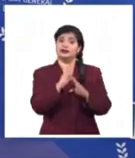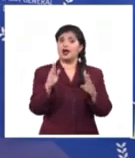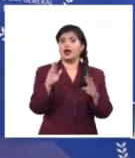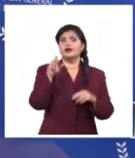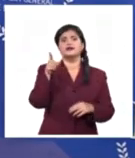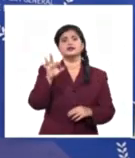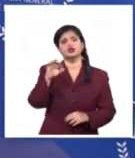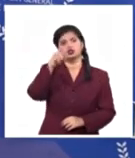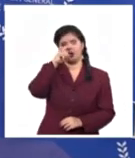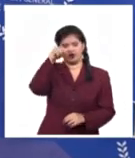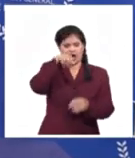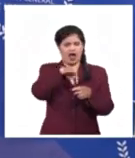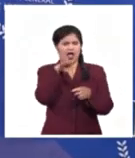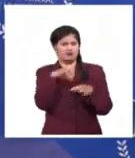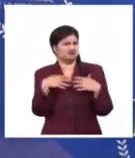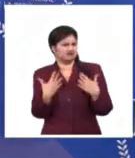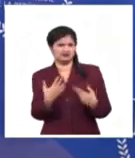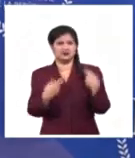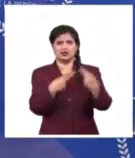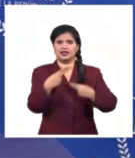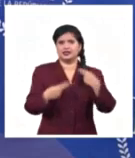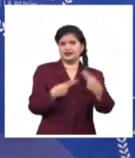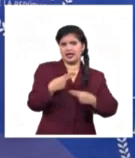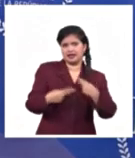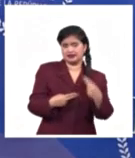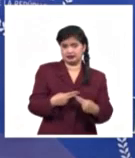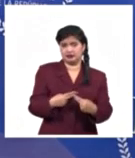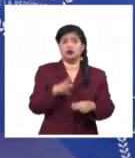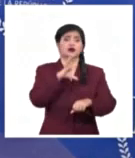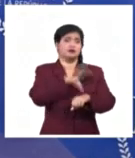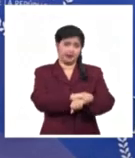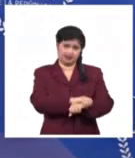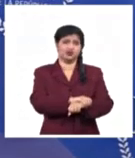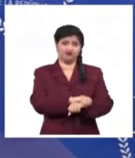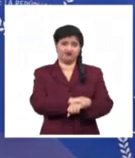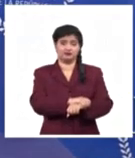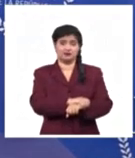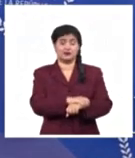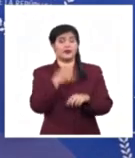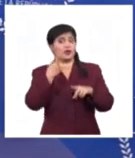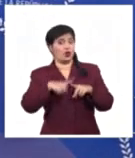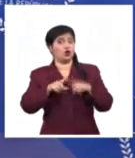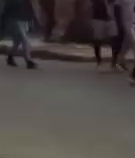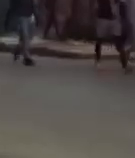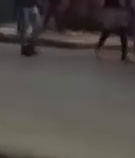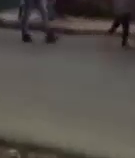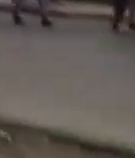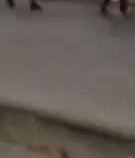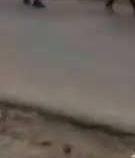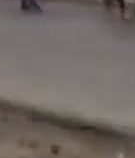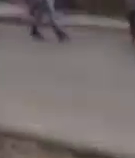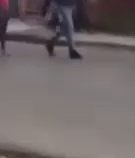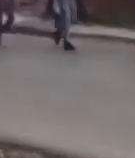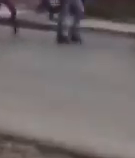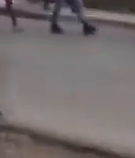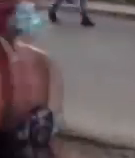к альтернативным видам наказаний вместо тюремного заключения. Остальные разбирательства в судах продолжаются. В